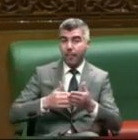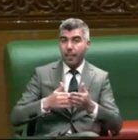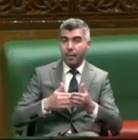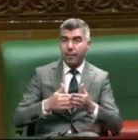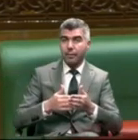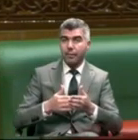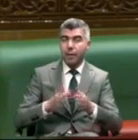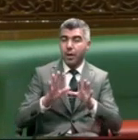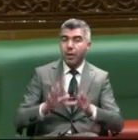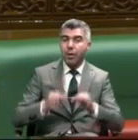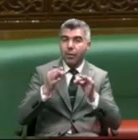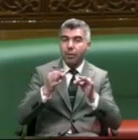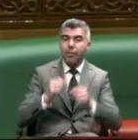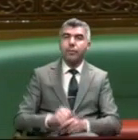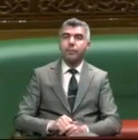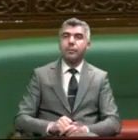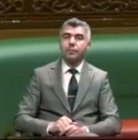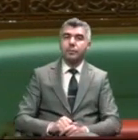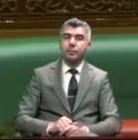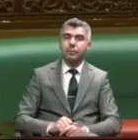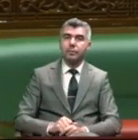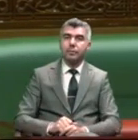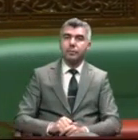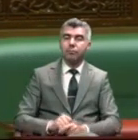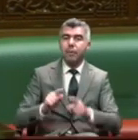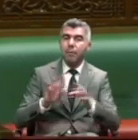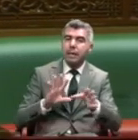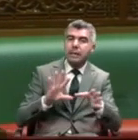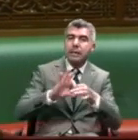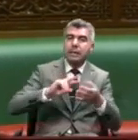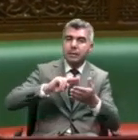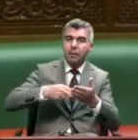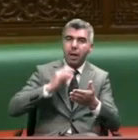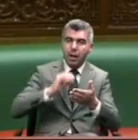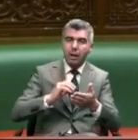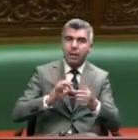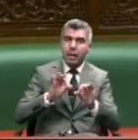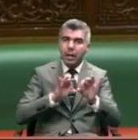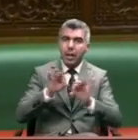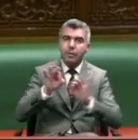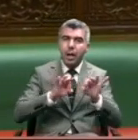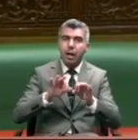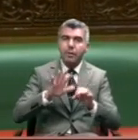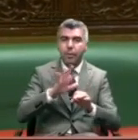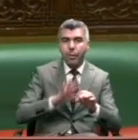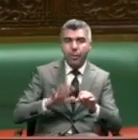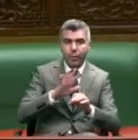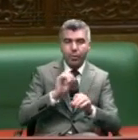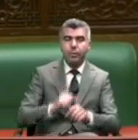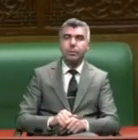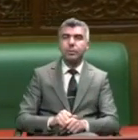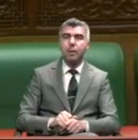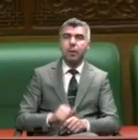مختلف يعني الاتفاقات المرتبطه بالاجراء ان تعاد العمليات والتي